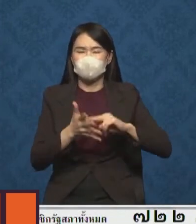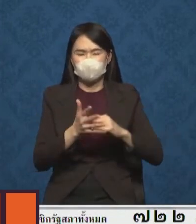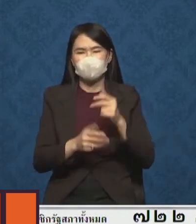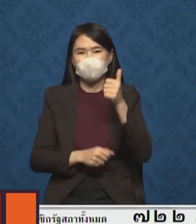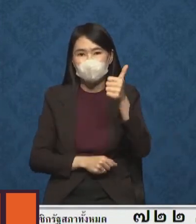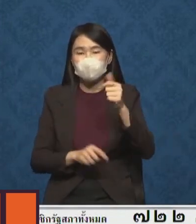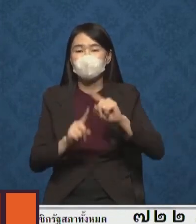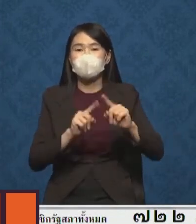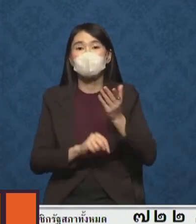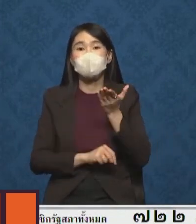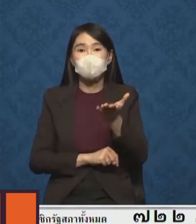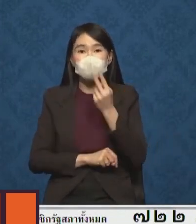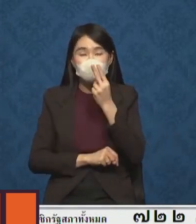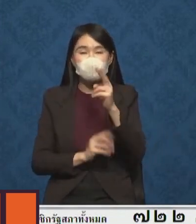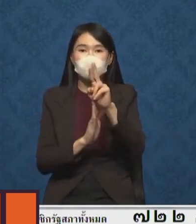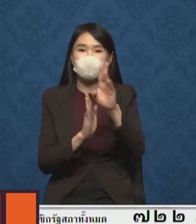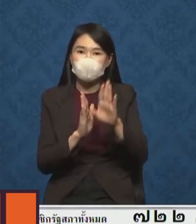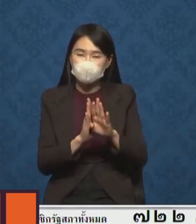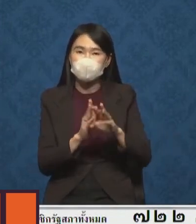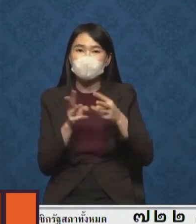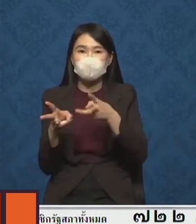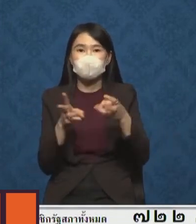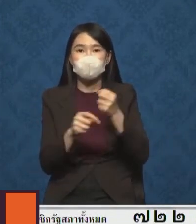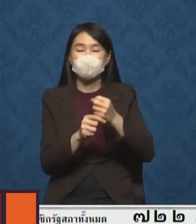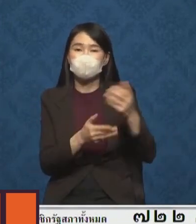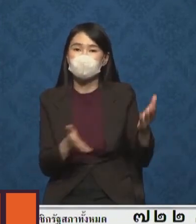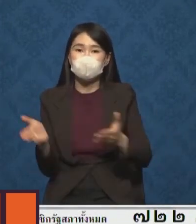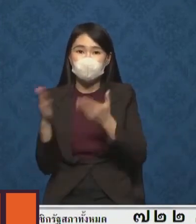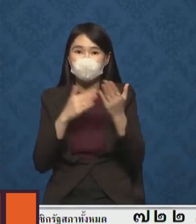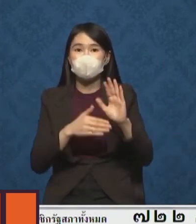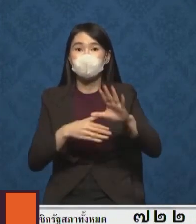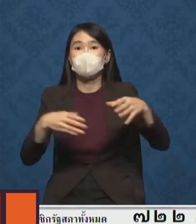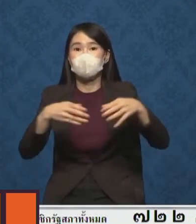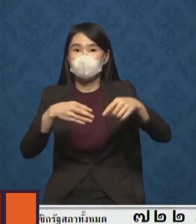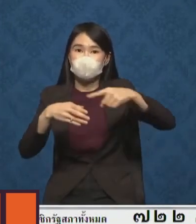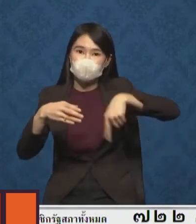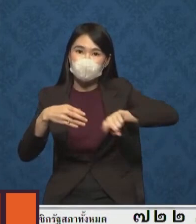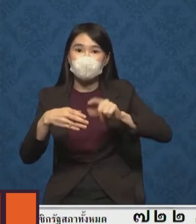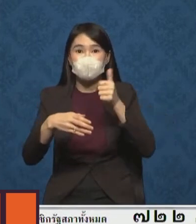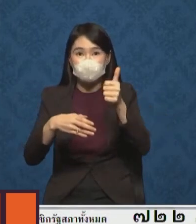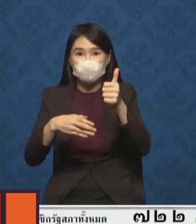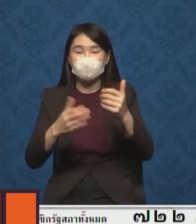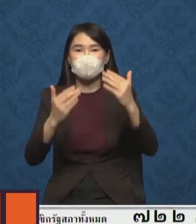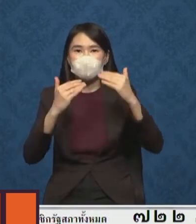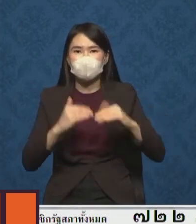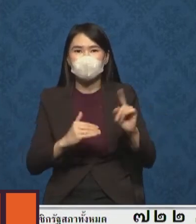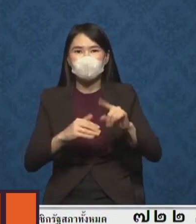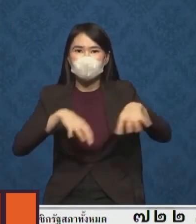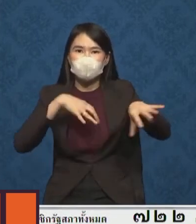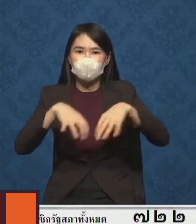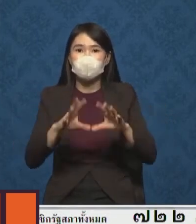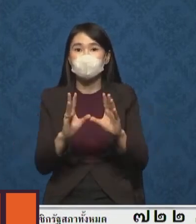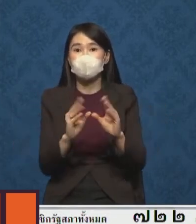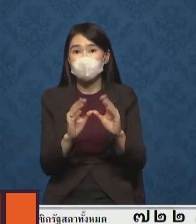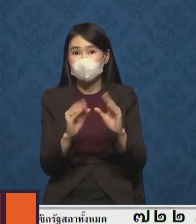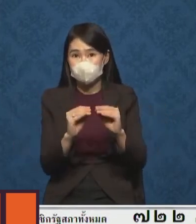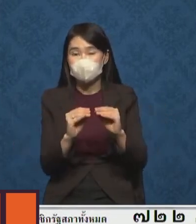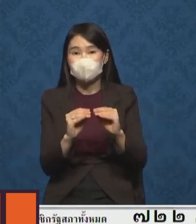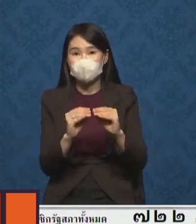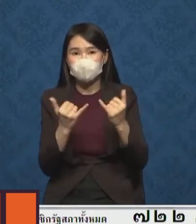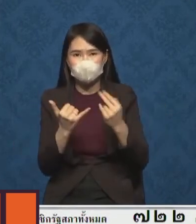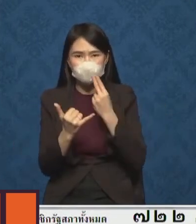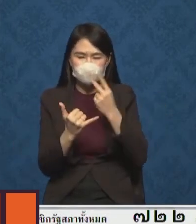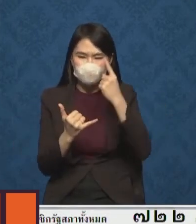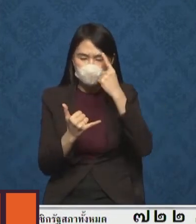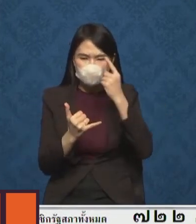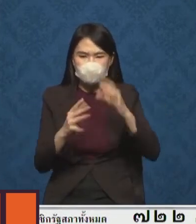แต่ขอให้เป็นกเบีบเป็นกระบวนการภายในของภาพการเมืองรวมถงการจดประชมซึ่เราพย